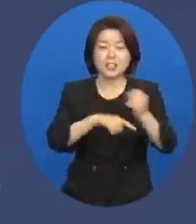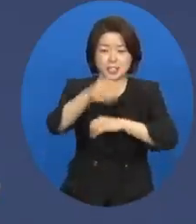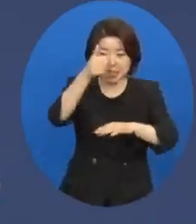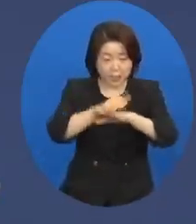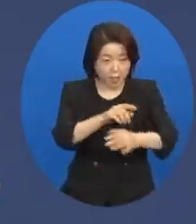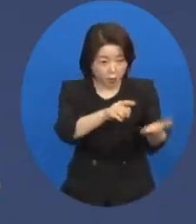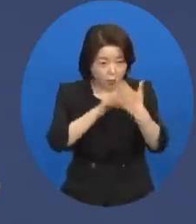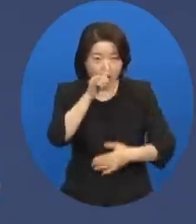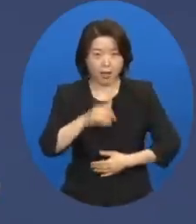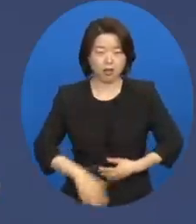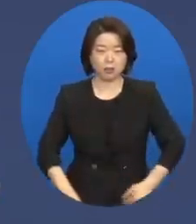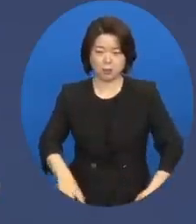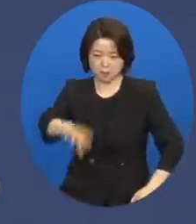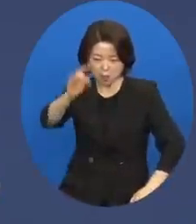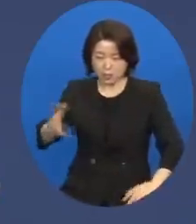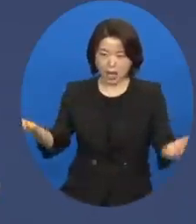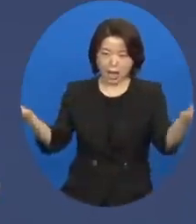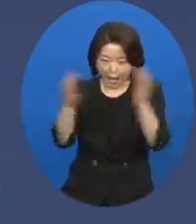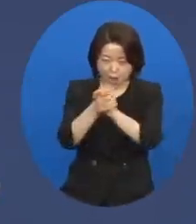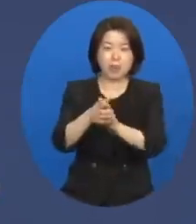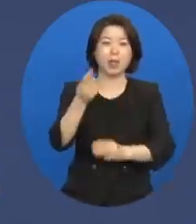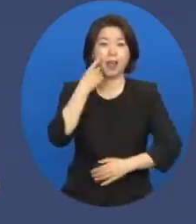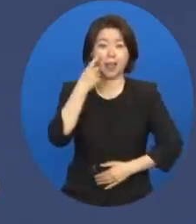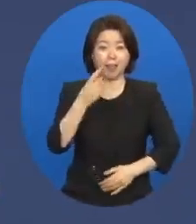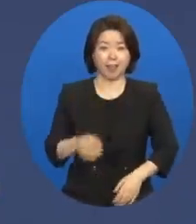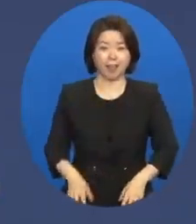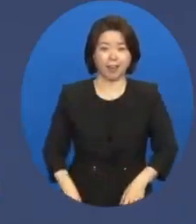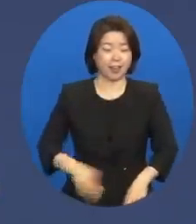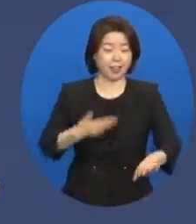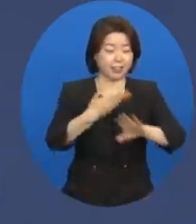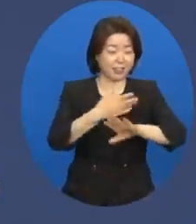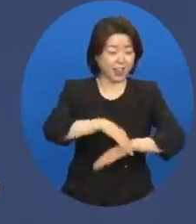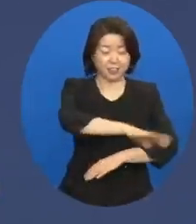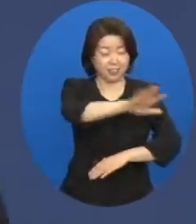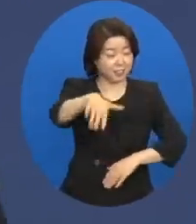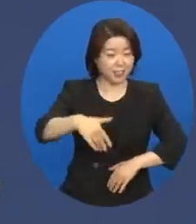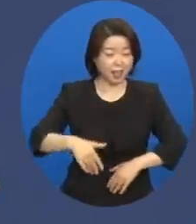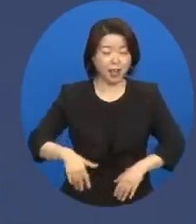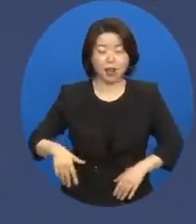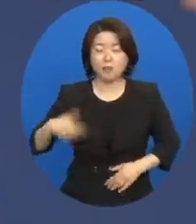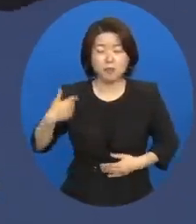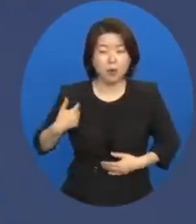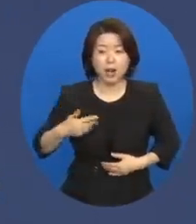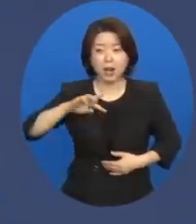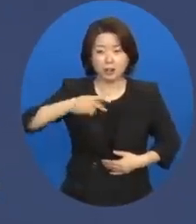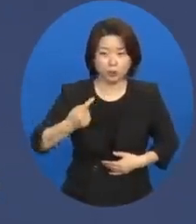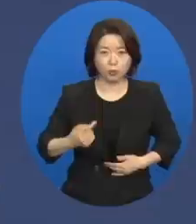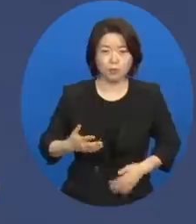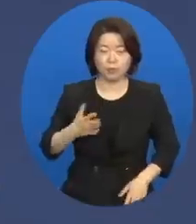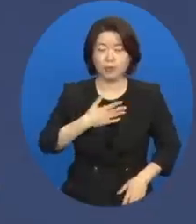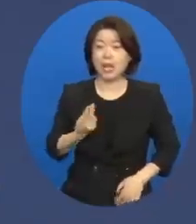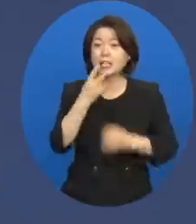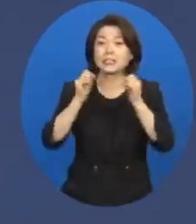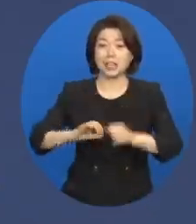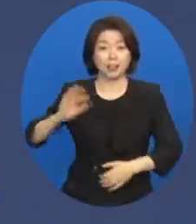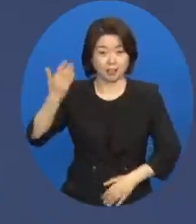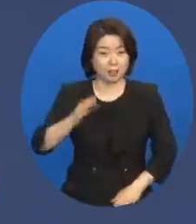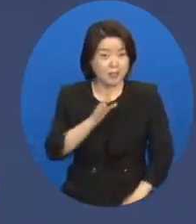오면 일단 아멘하고 잡아놓고 보시는 거예요. 다른 거 다, 모든 것보다 일단 나 살아야 돼요.